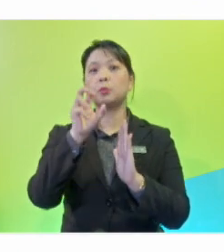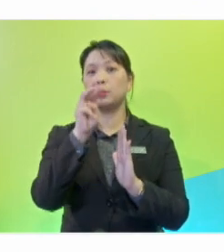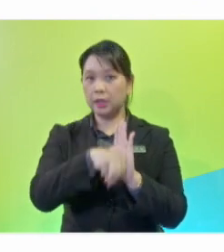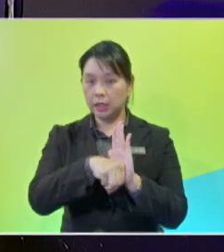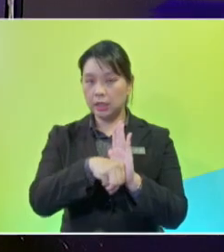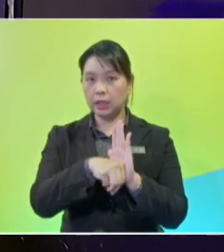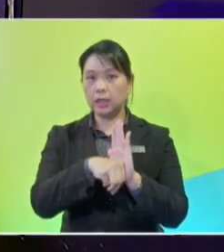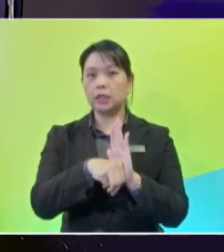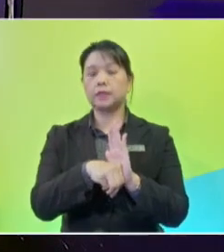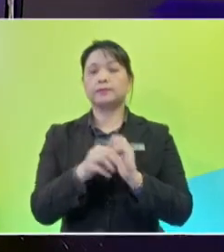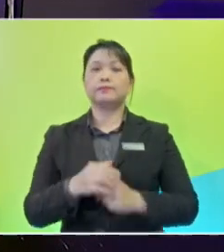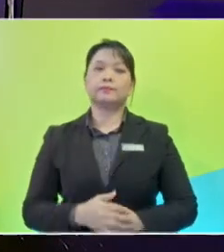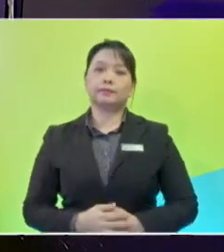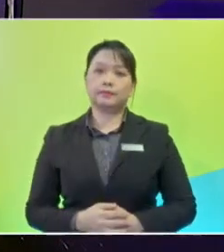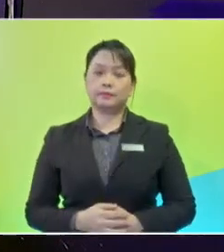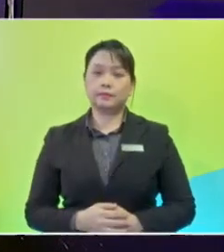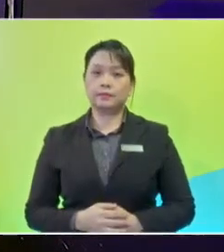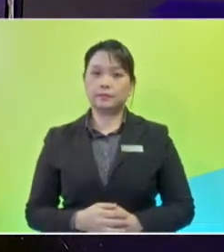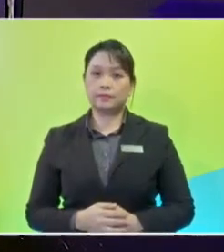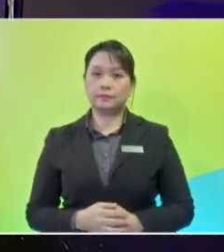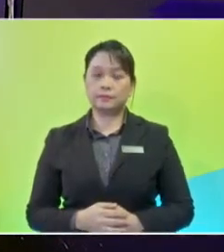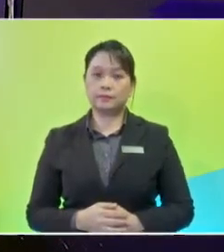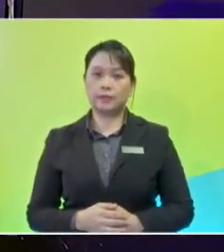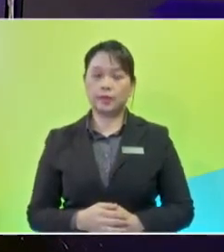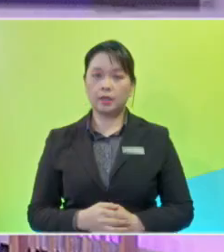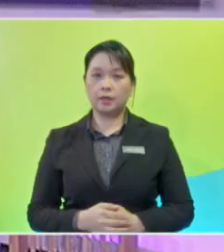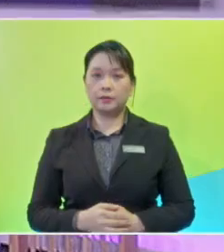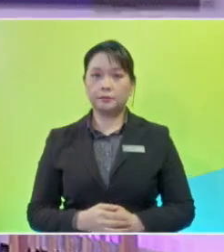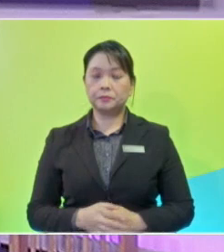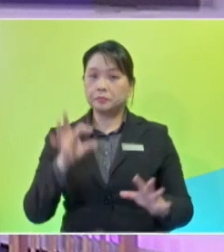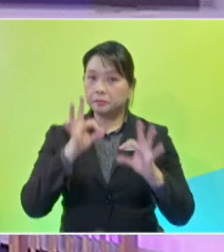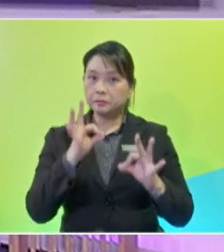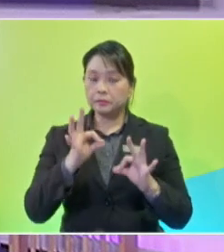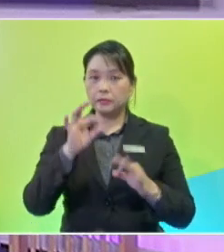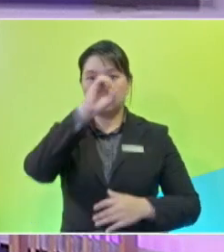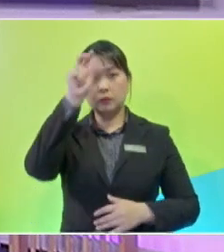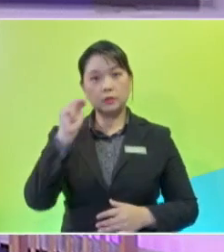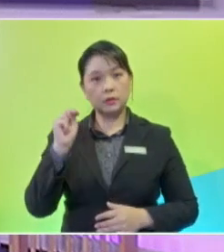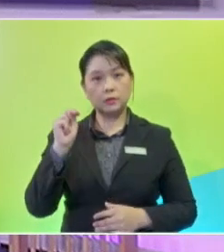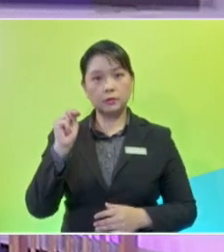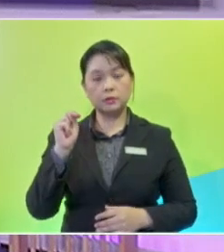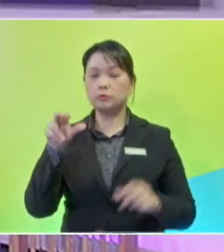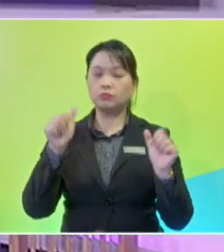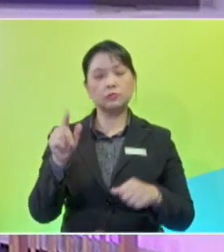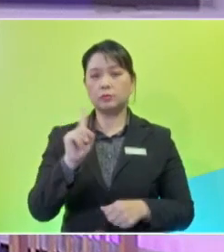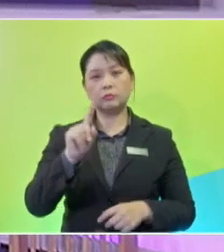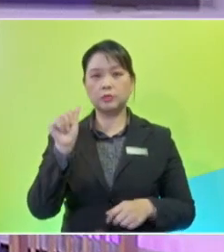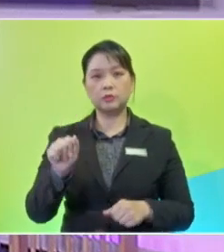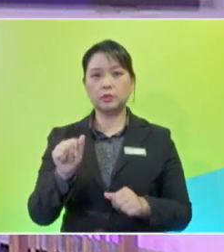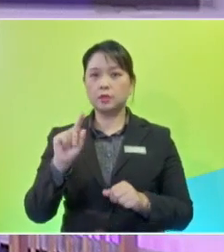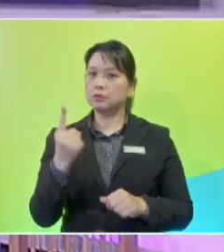kita satu dan kita duduk dari segi soalnya dia tak de eee boleh ditabuh di mana-mana kita satu dan kita dulu